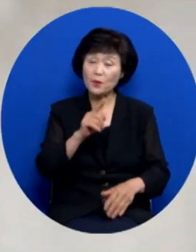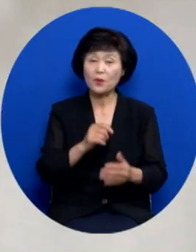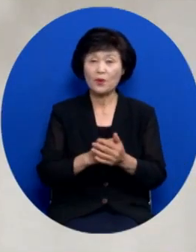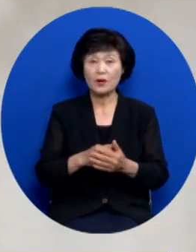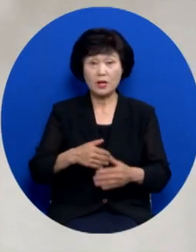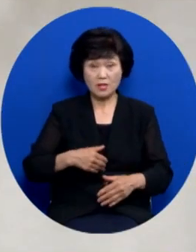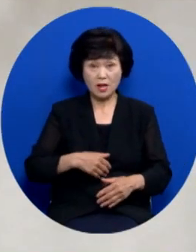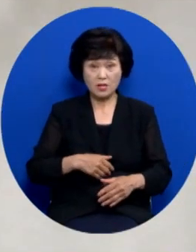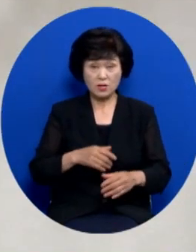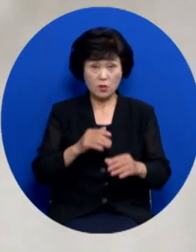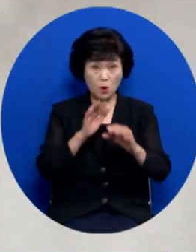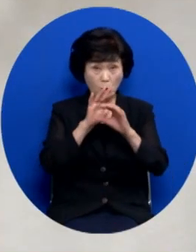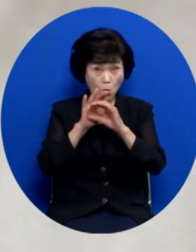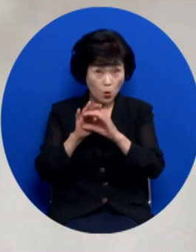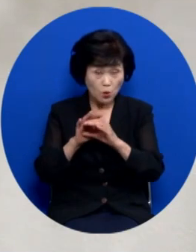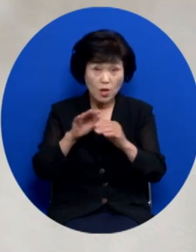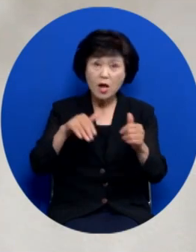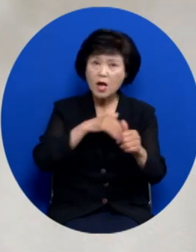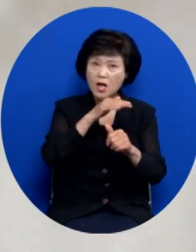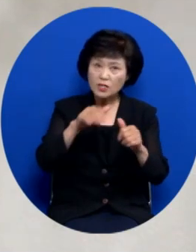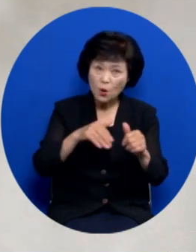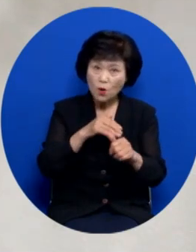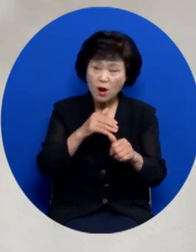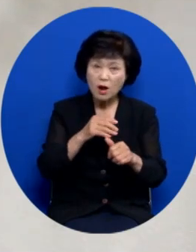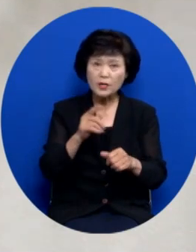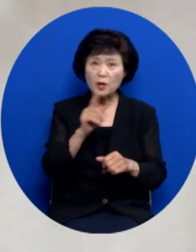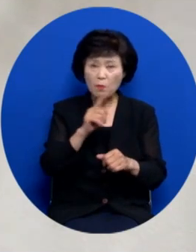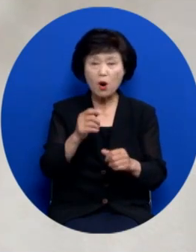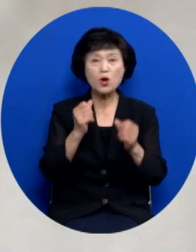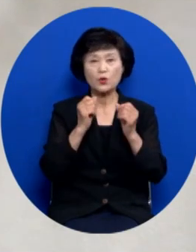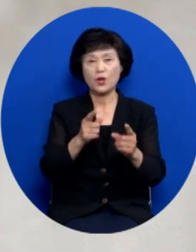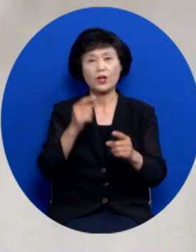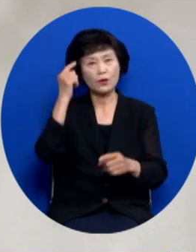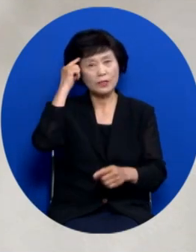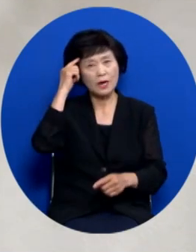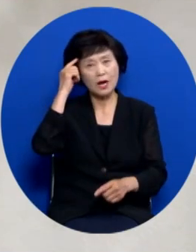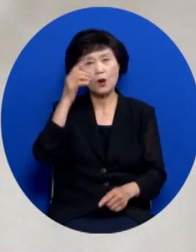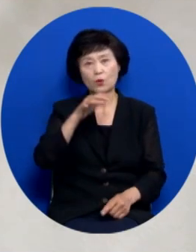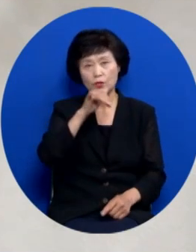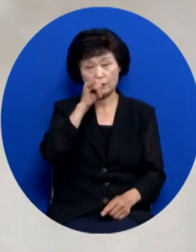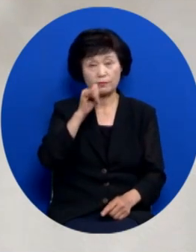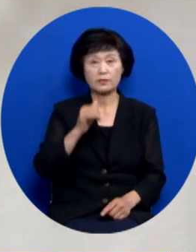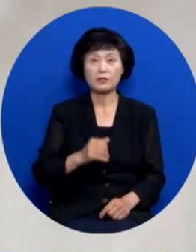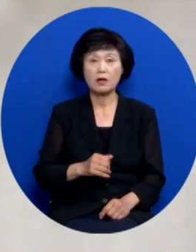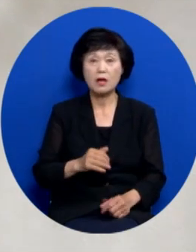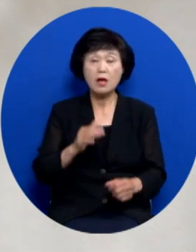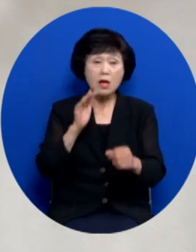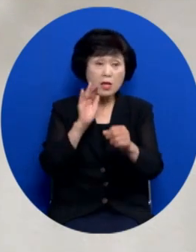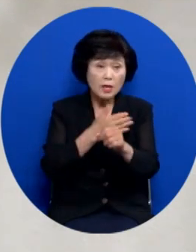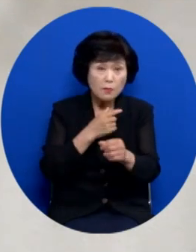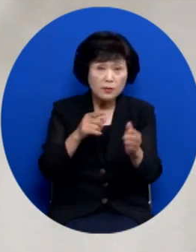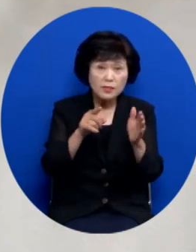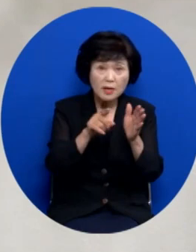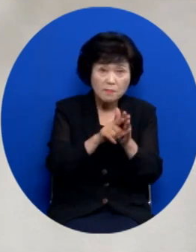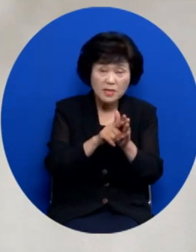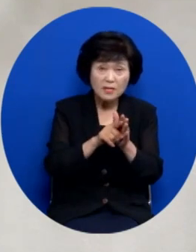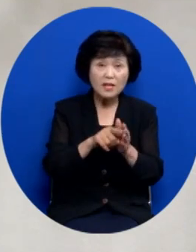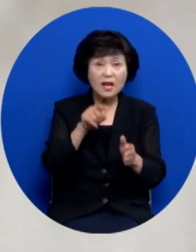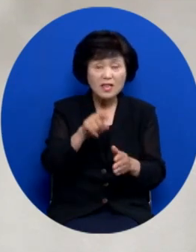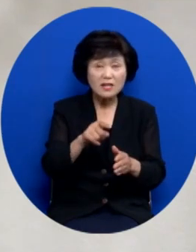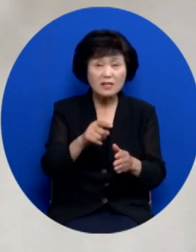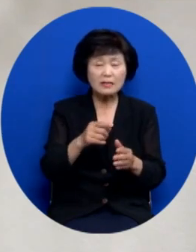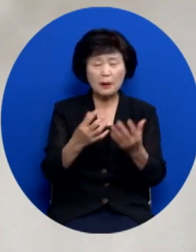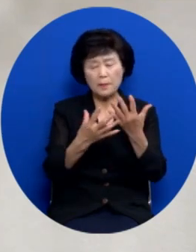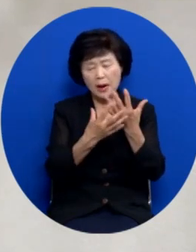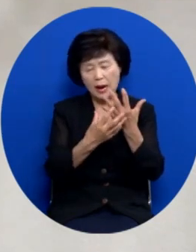팬데믹을 필터라고 생각을 합니다. 그래서 어떤 의미에서는 잘못된 신앙관을 가졌던 걸 다